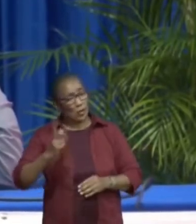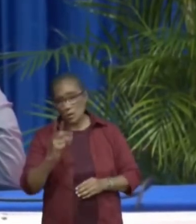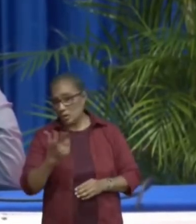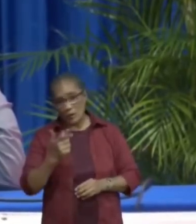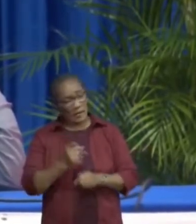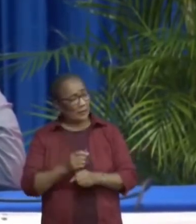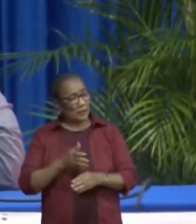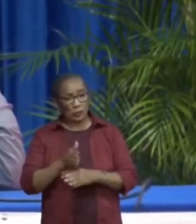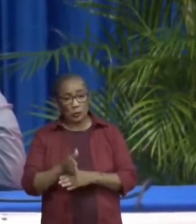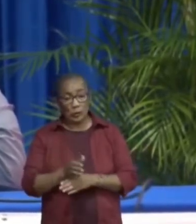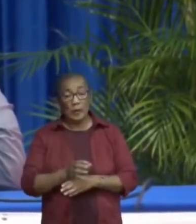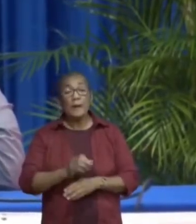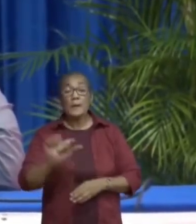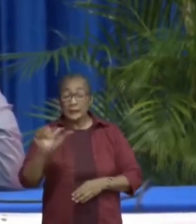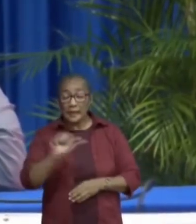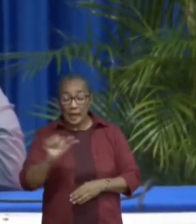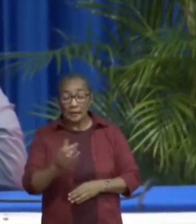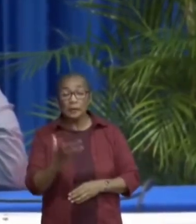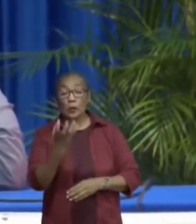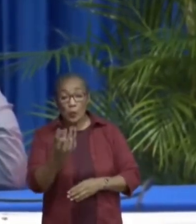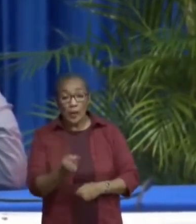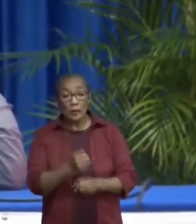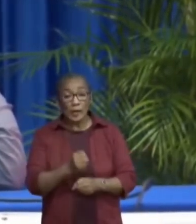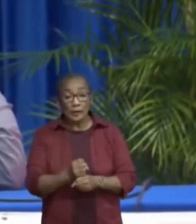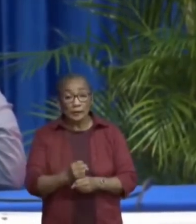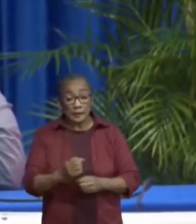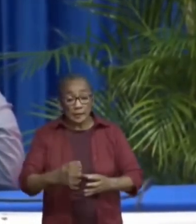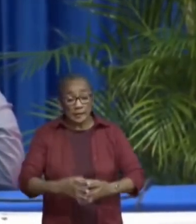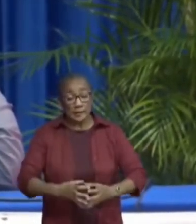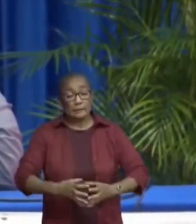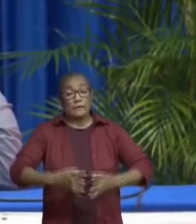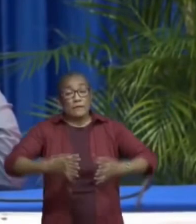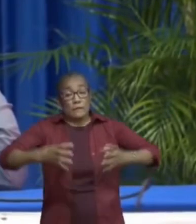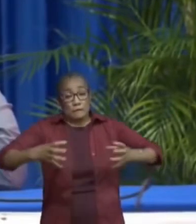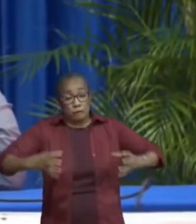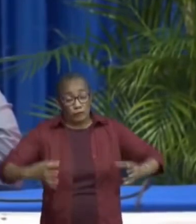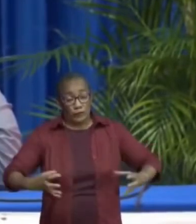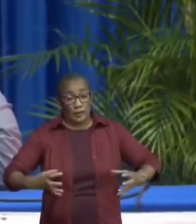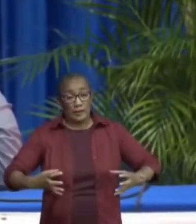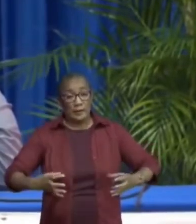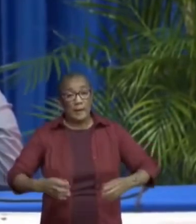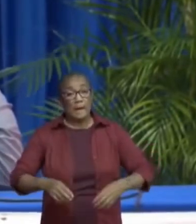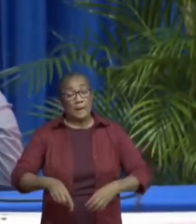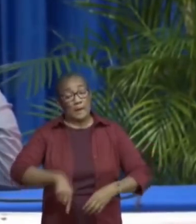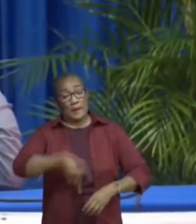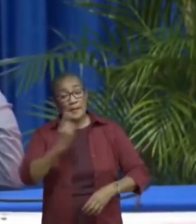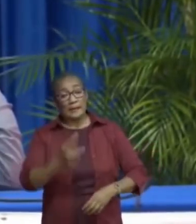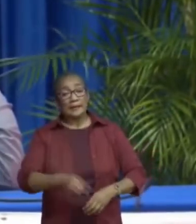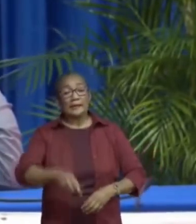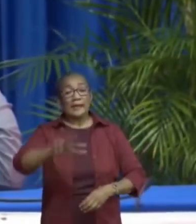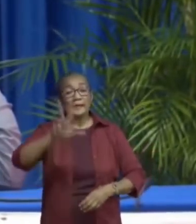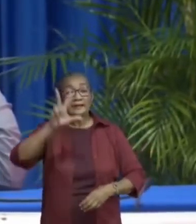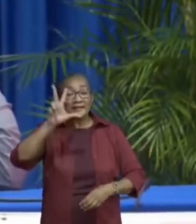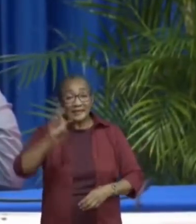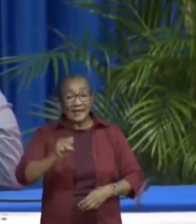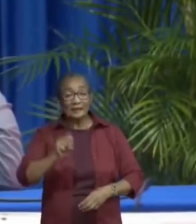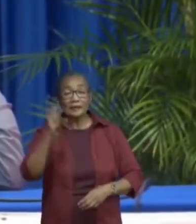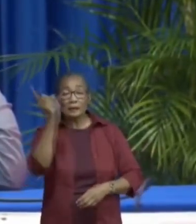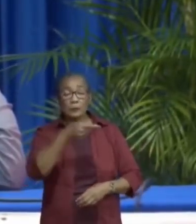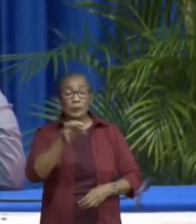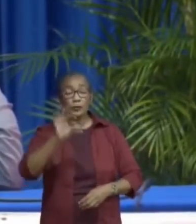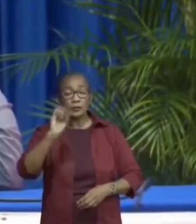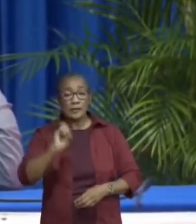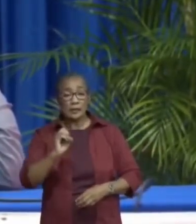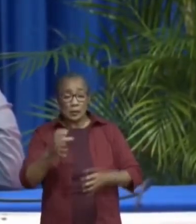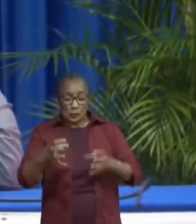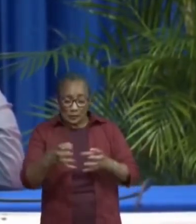maar dat van de rest die er is, is het groot deel, en het groot deel is eigenlijk meer dan 80%, hoort tot die MSME, dus de